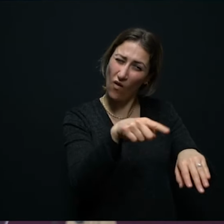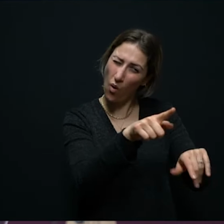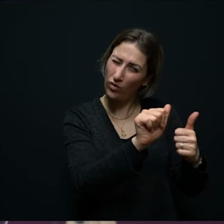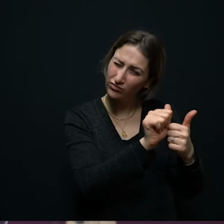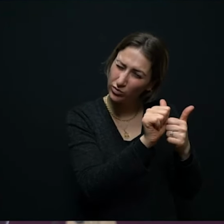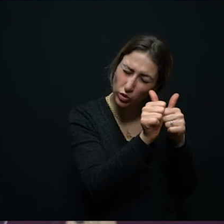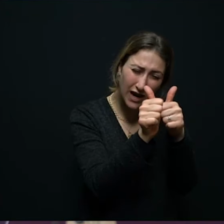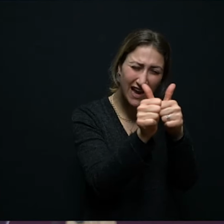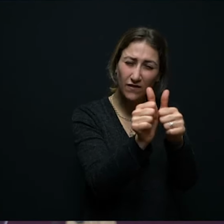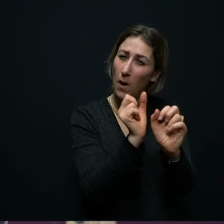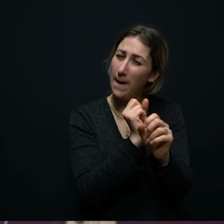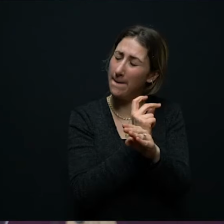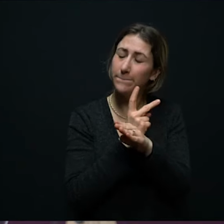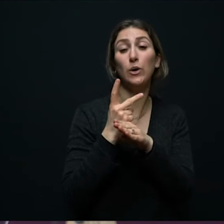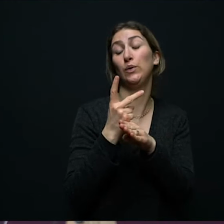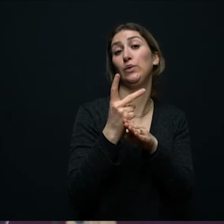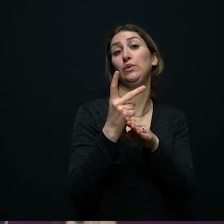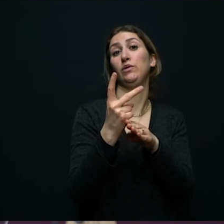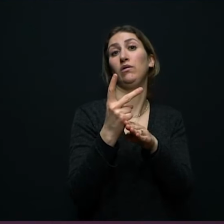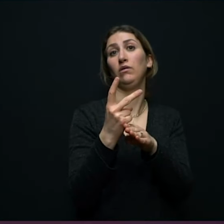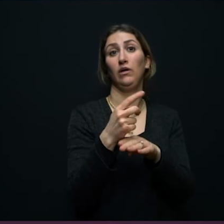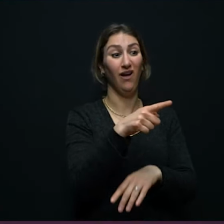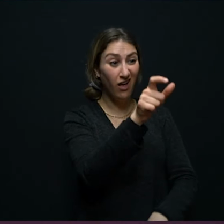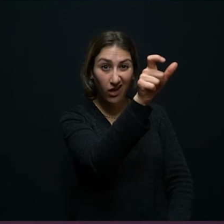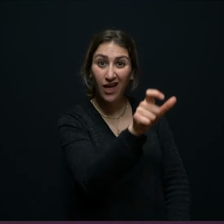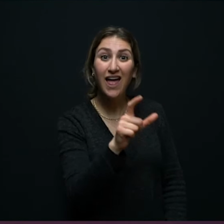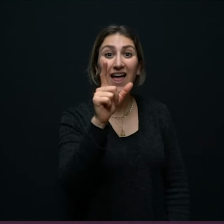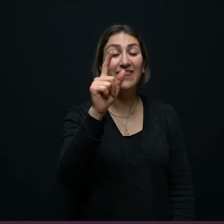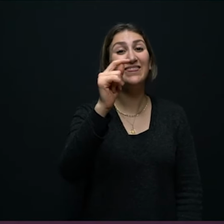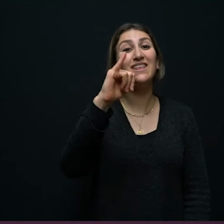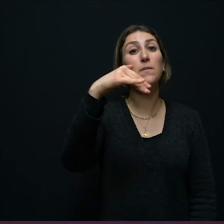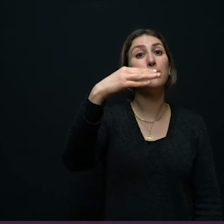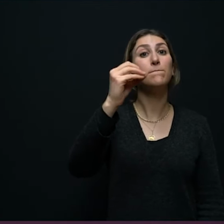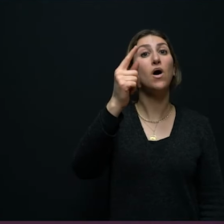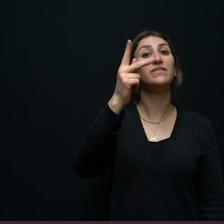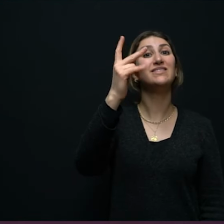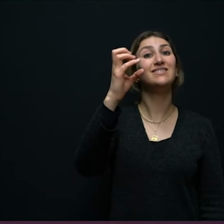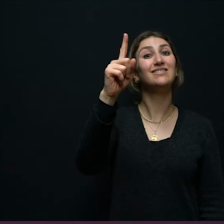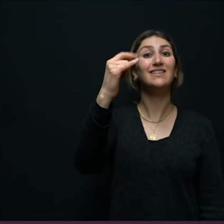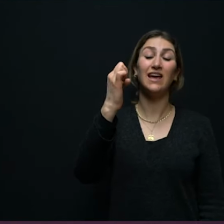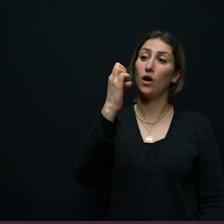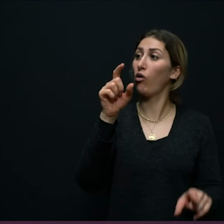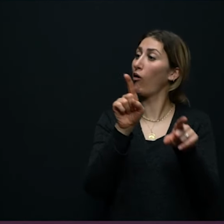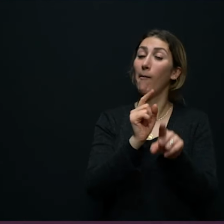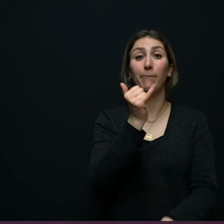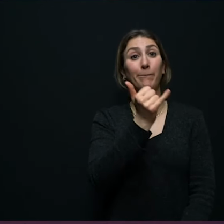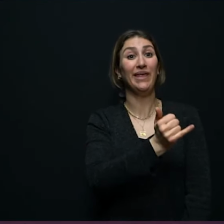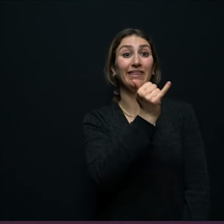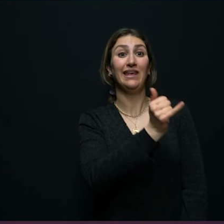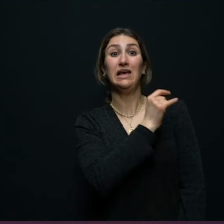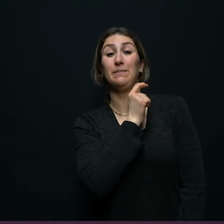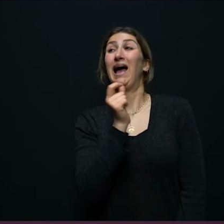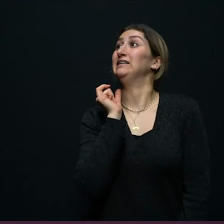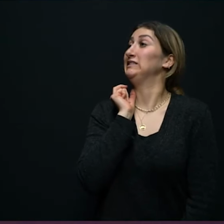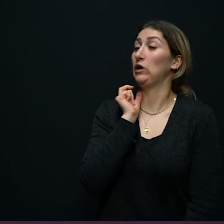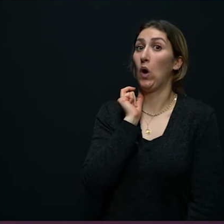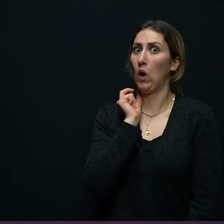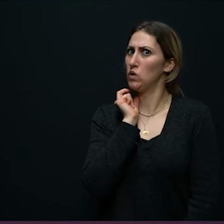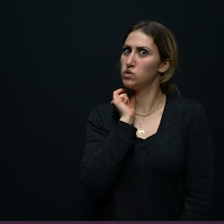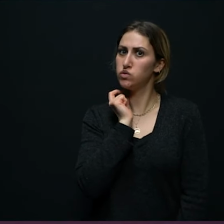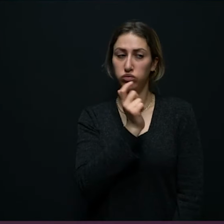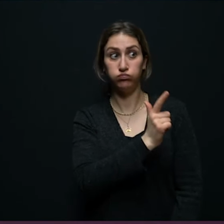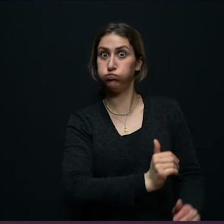c'était un pasteur formé par paul il a eu des fameuses responsabilités et paul lemay en gardant garde-toi